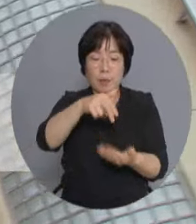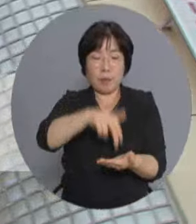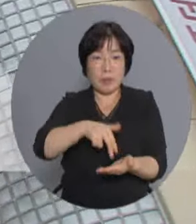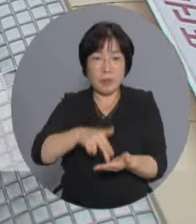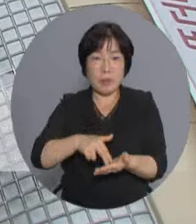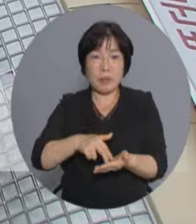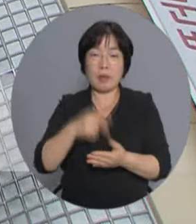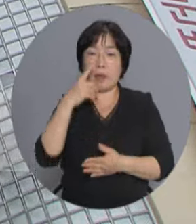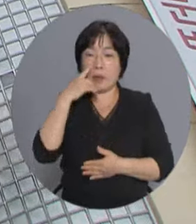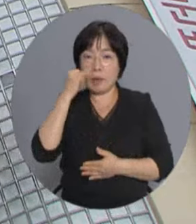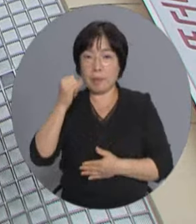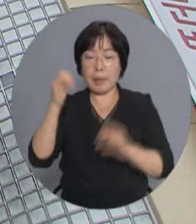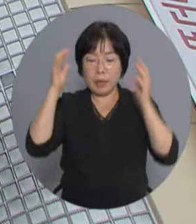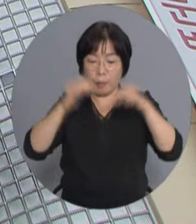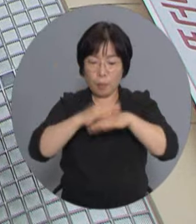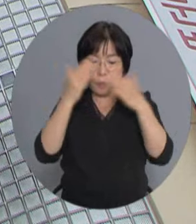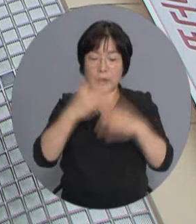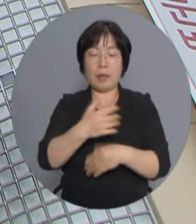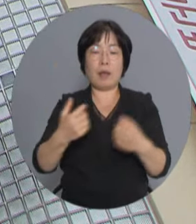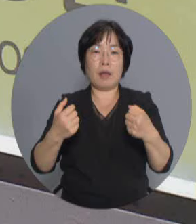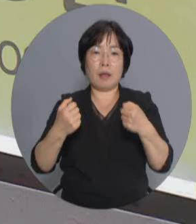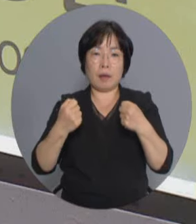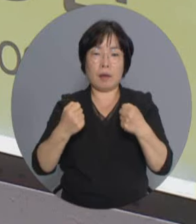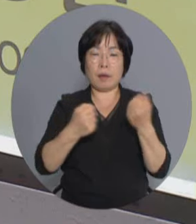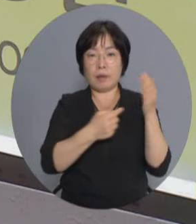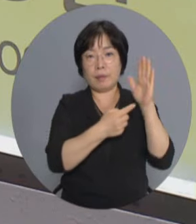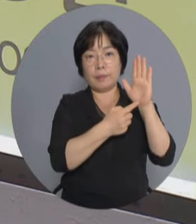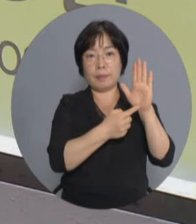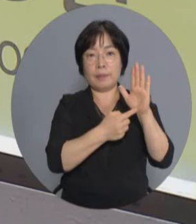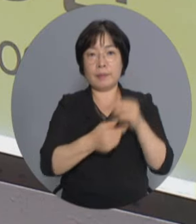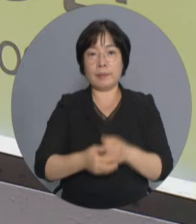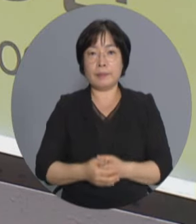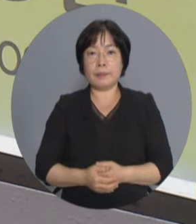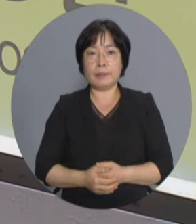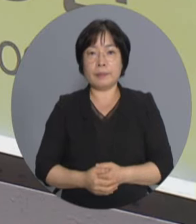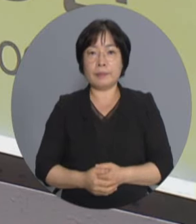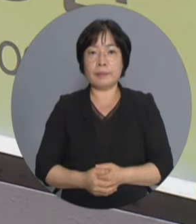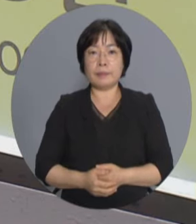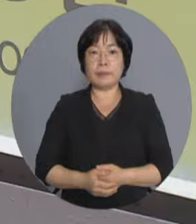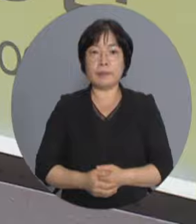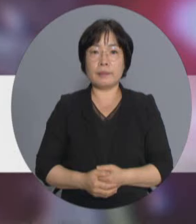병원 관계자는 산모와 아기 모두 건강하다고 설명했습니다.